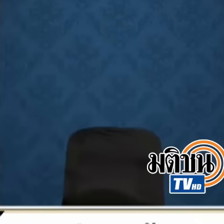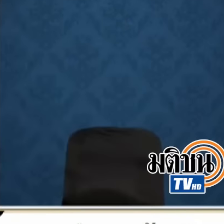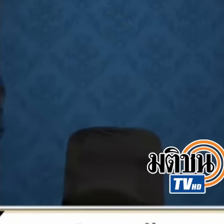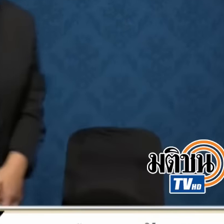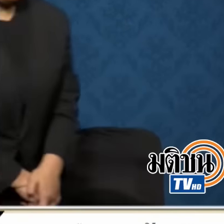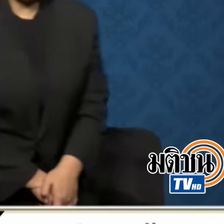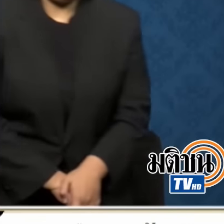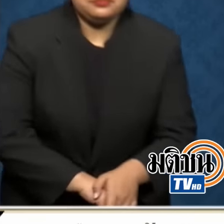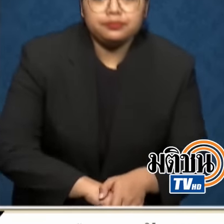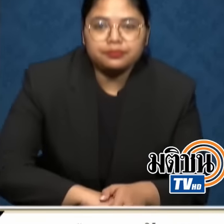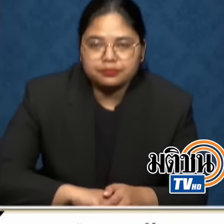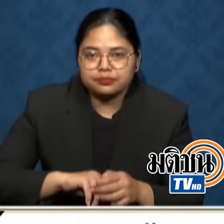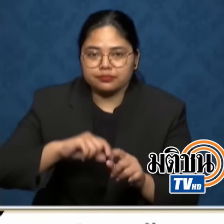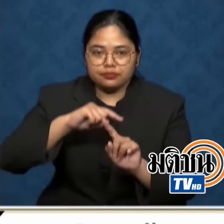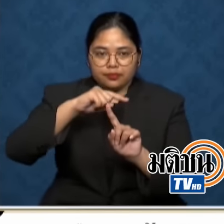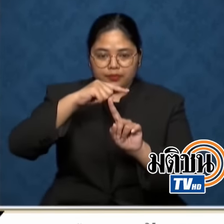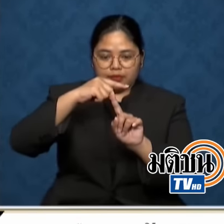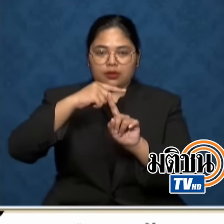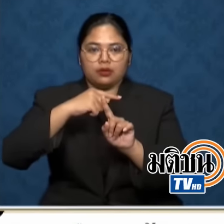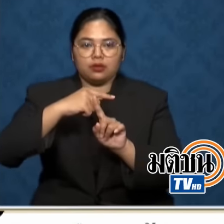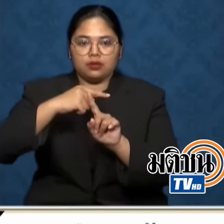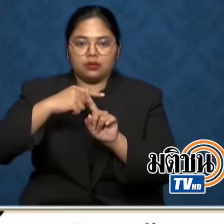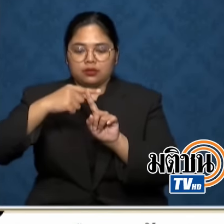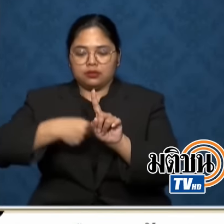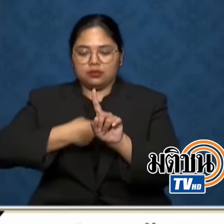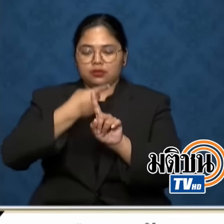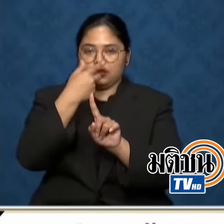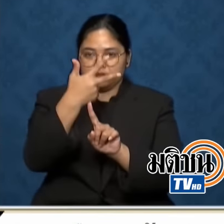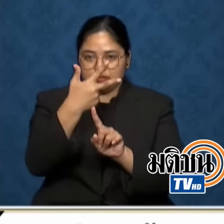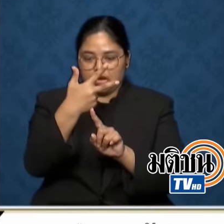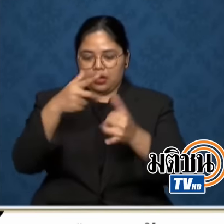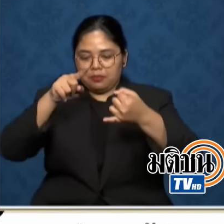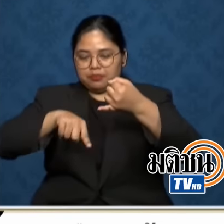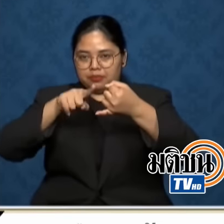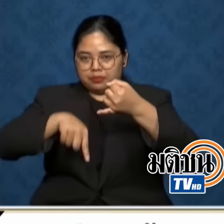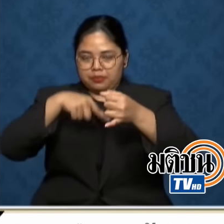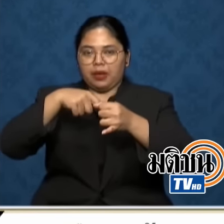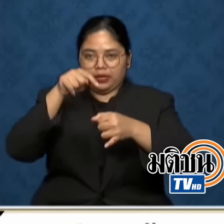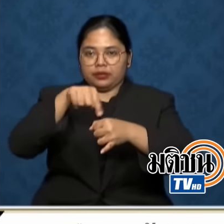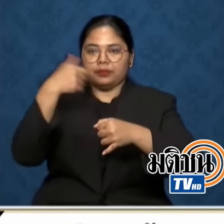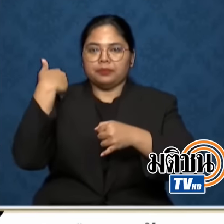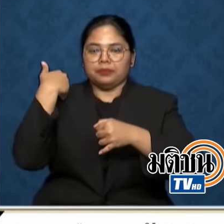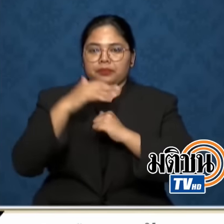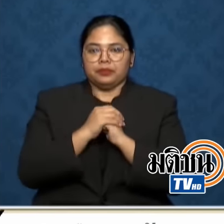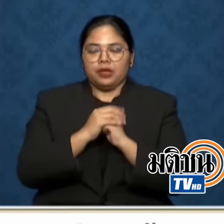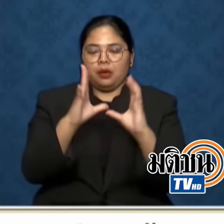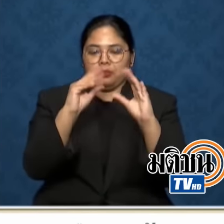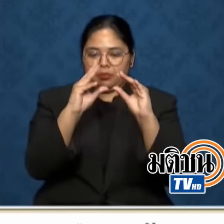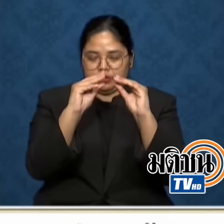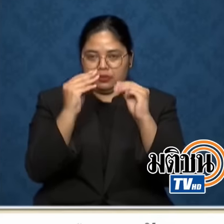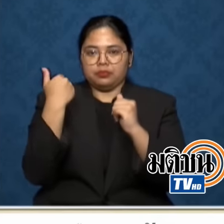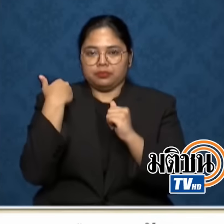ดือนมีนาคมไปปลายเดือนกุมภาพันธ์ก็มีการประชุมครับแล้วบอกว่าการประชุมครั้งนี้เนี่ยเร